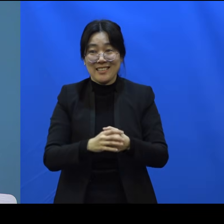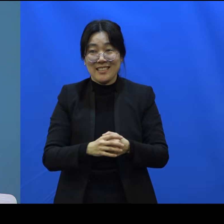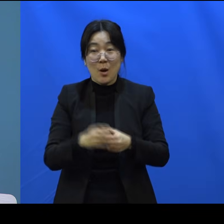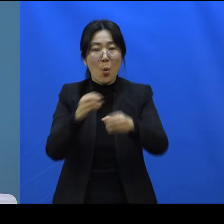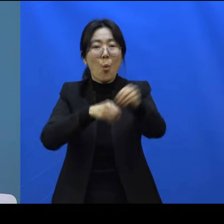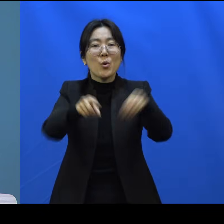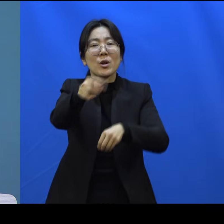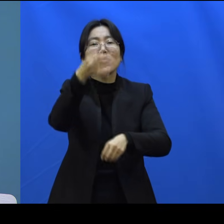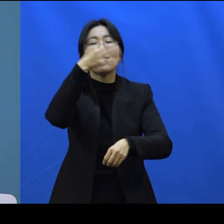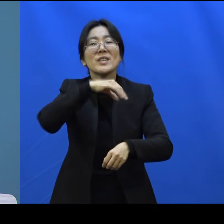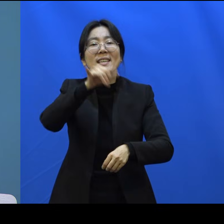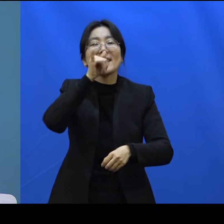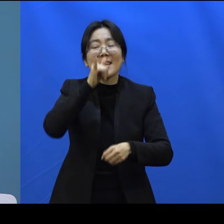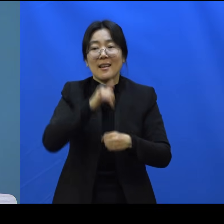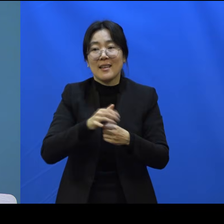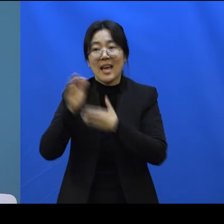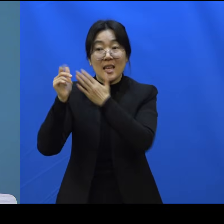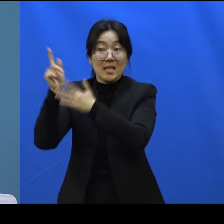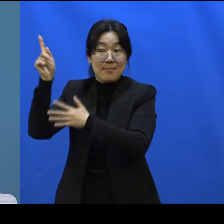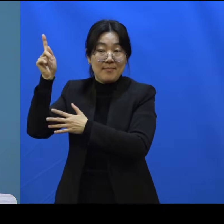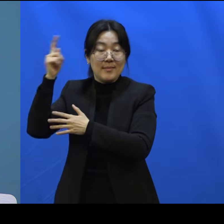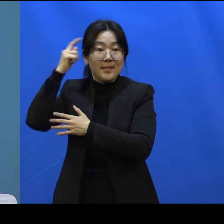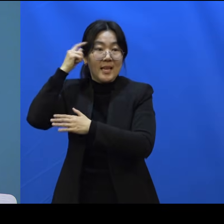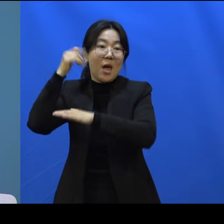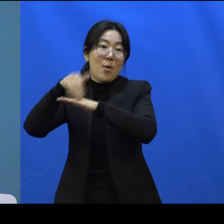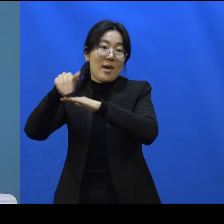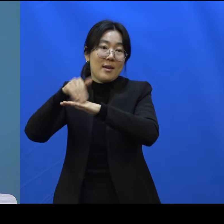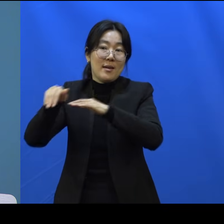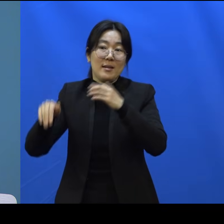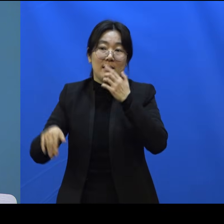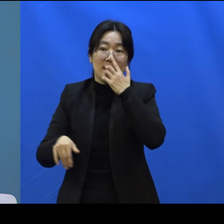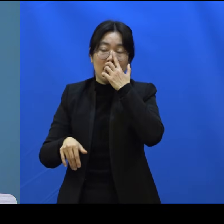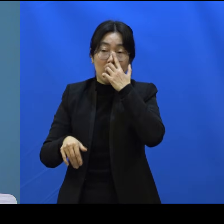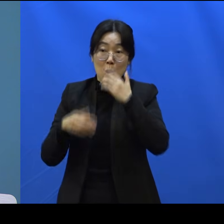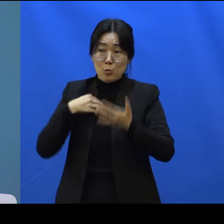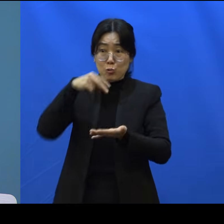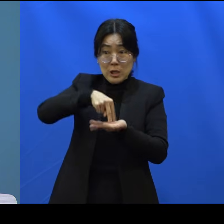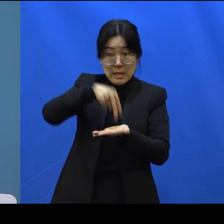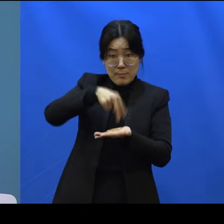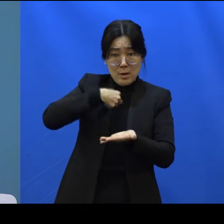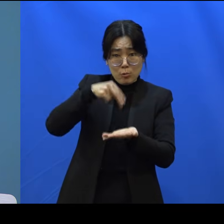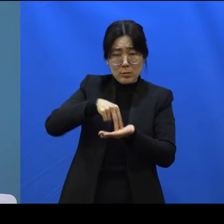거다. 야, 이게 진짜 엄청난 거죠.